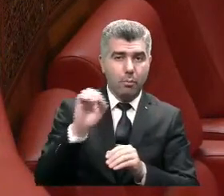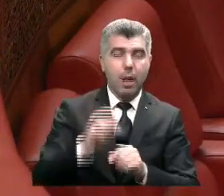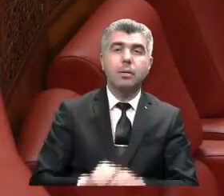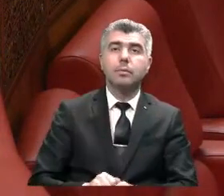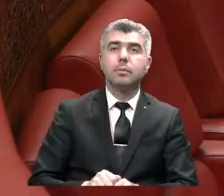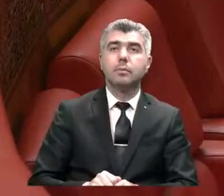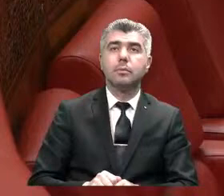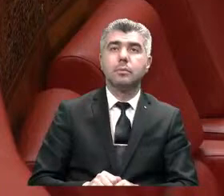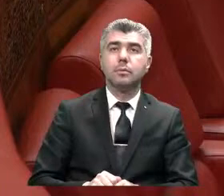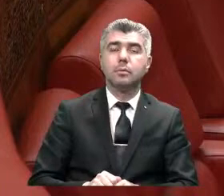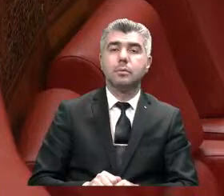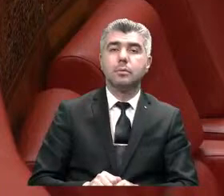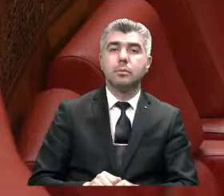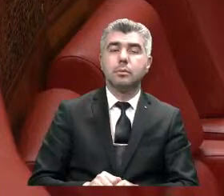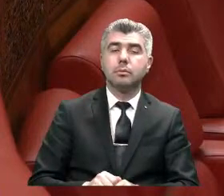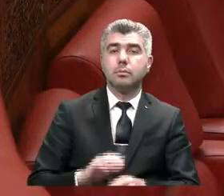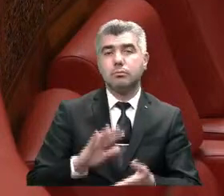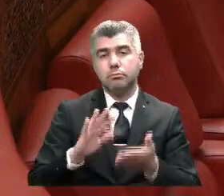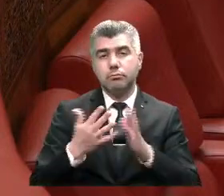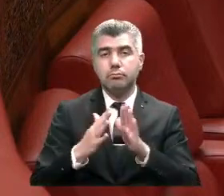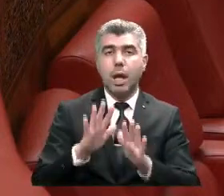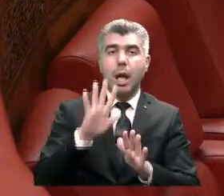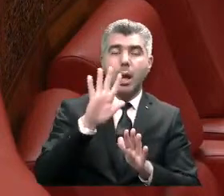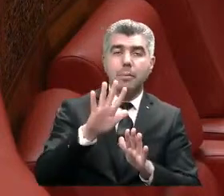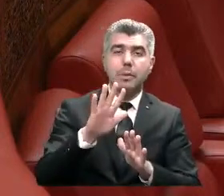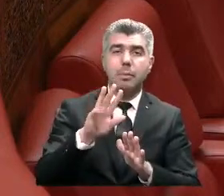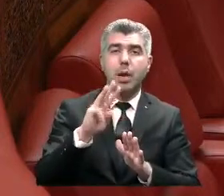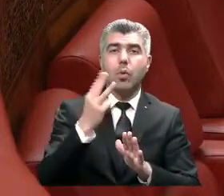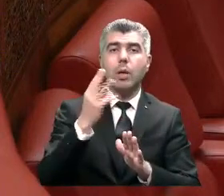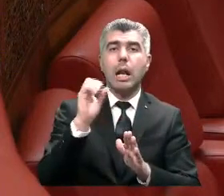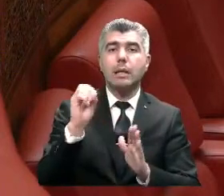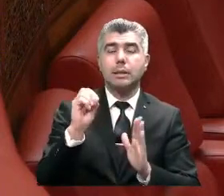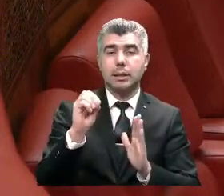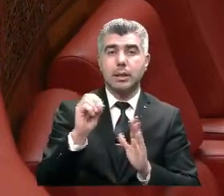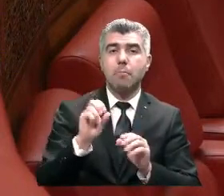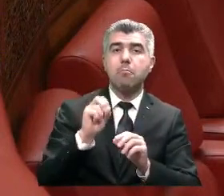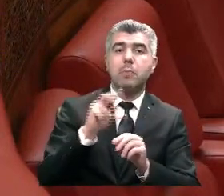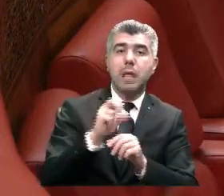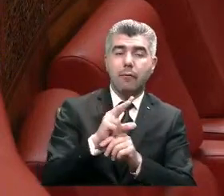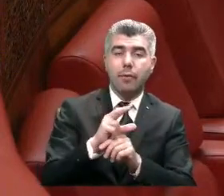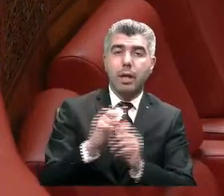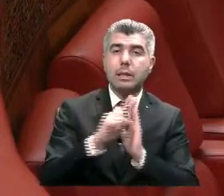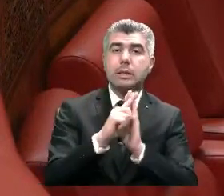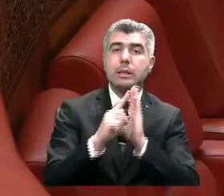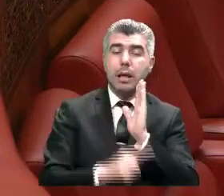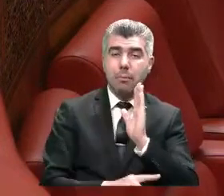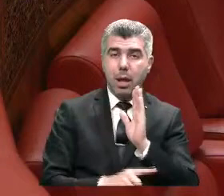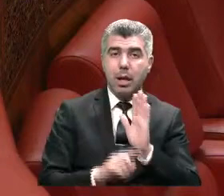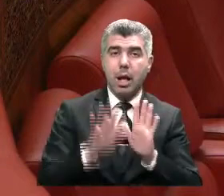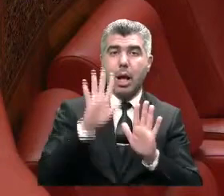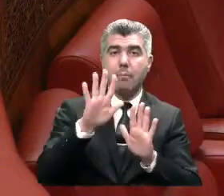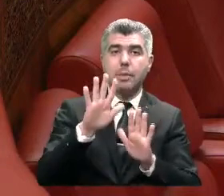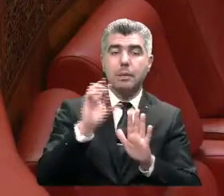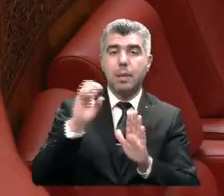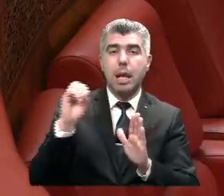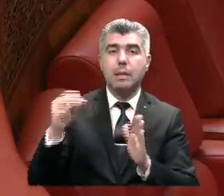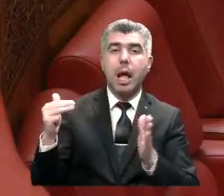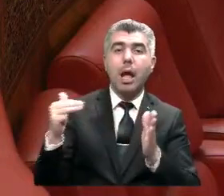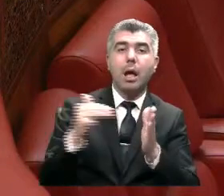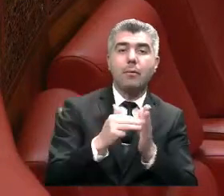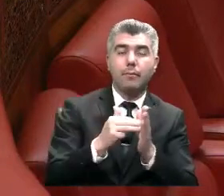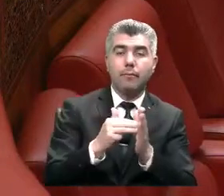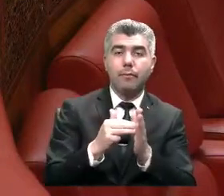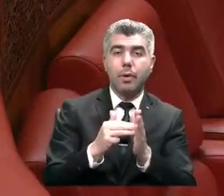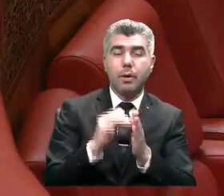اوروبا قدنا نضمن 538 رحله اسبوعيه بسعه قصوى تقدر ب 500 ال مسافر